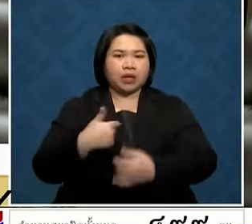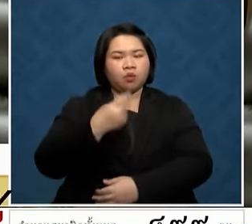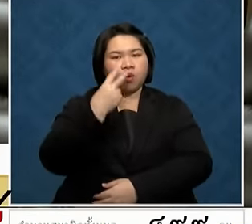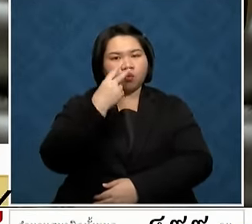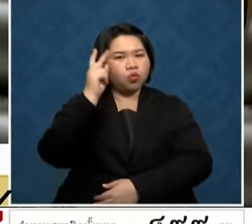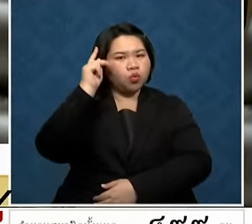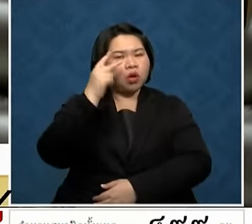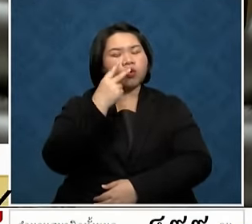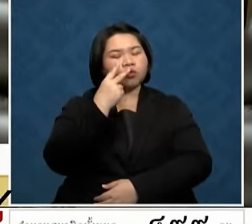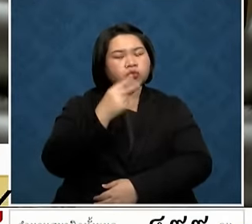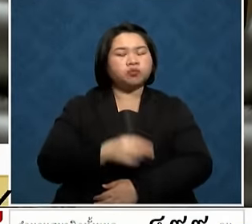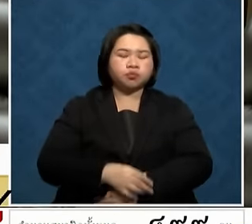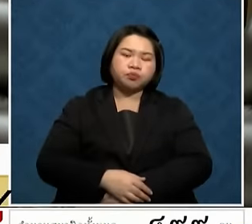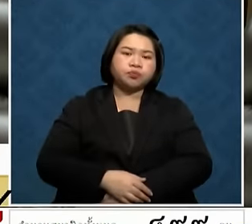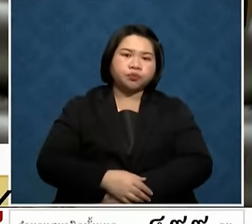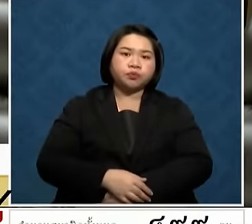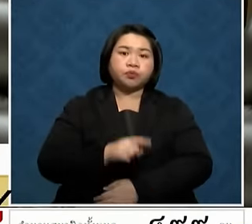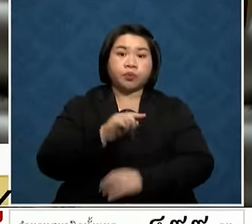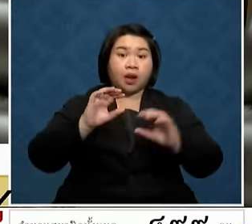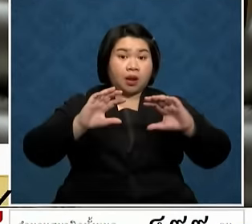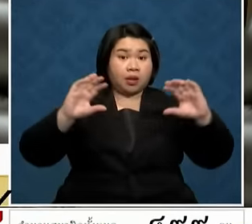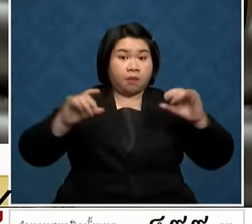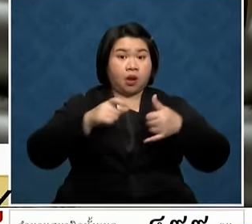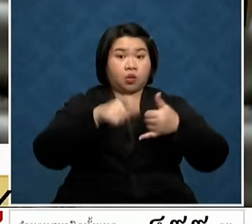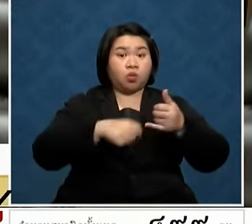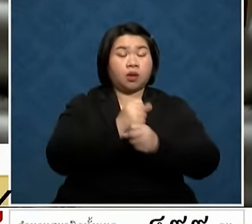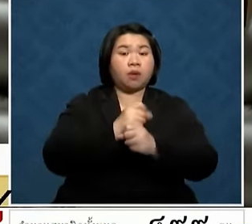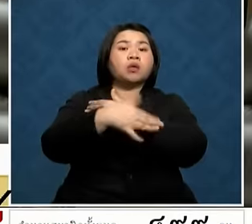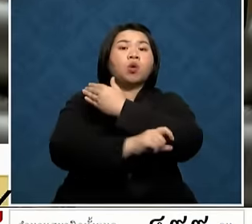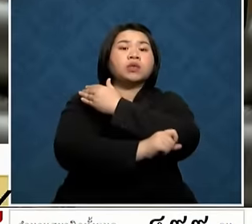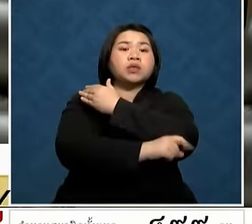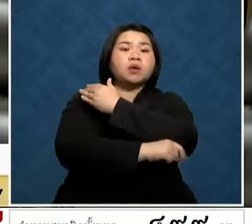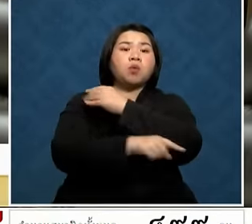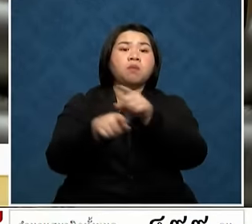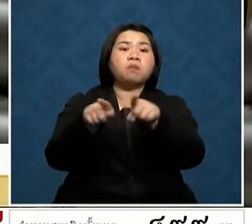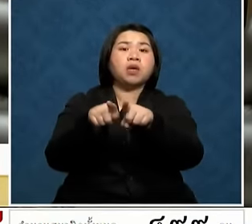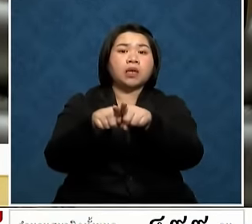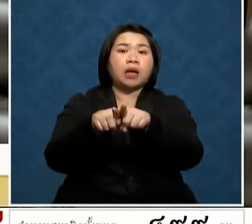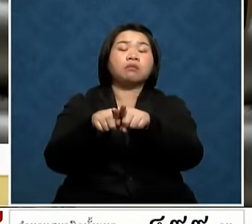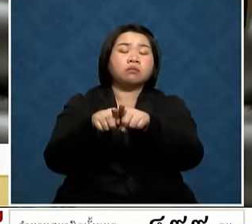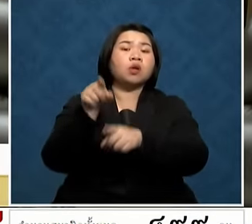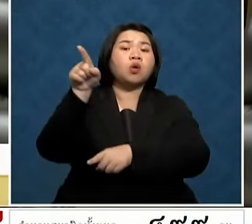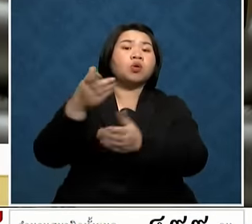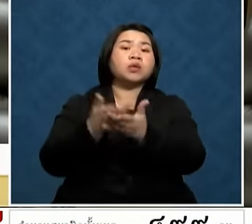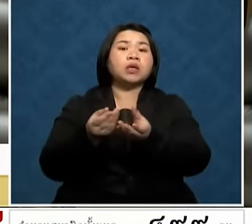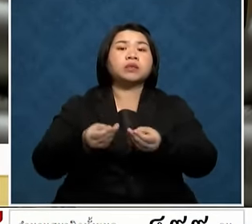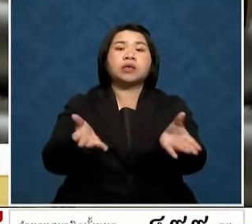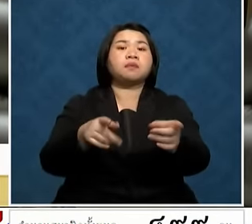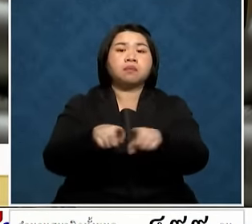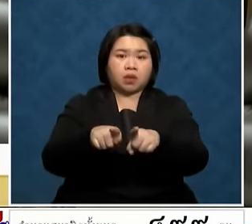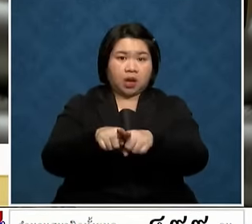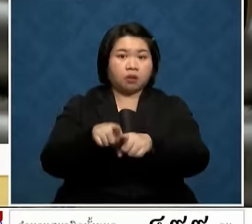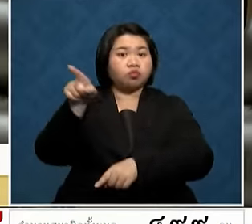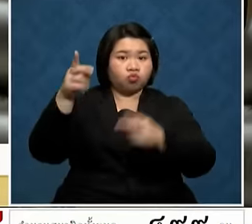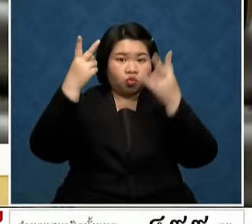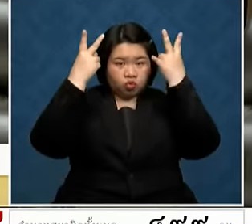ลำดับมีคนในรัฐบาลอ้างว่าเราก็ทำเหมือนสิงคโปร์สิงคโปร์ก็แจกนายก